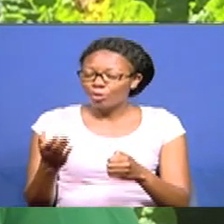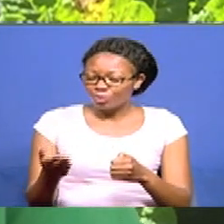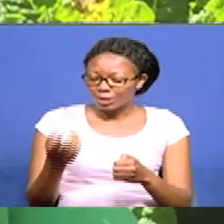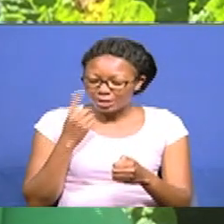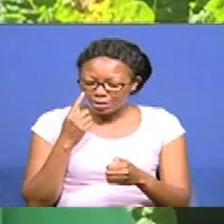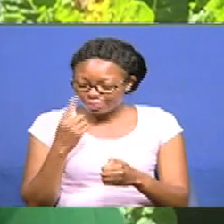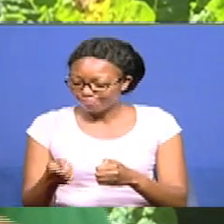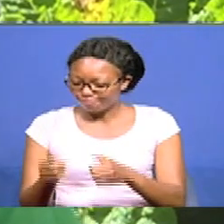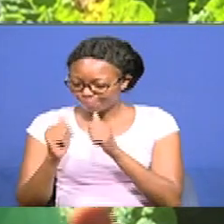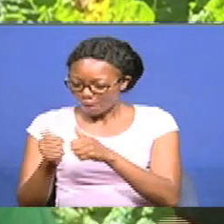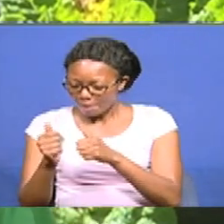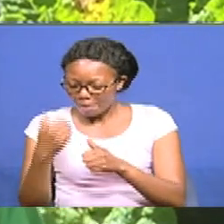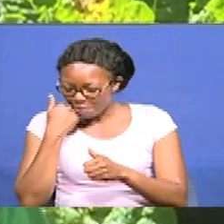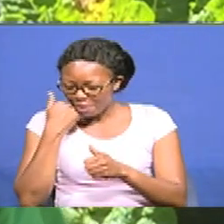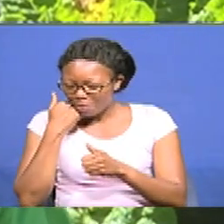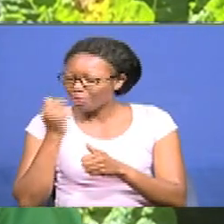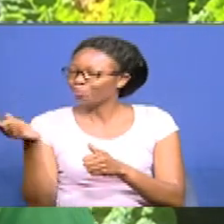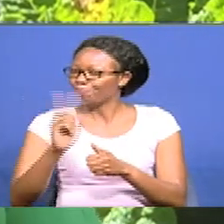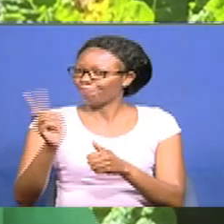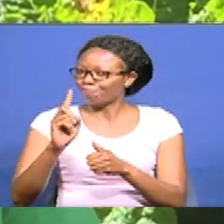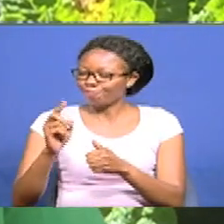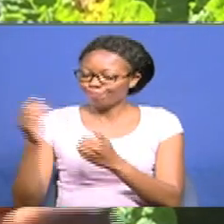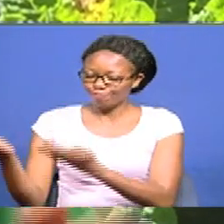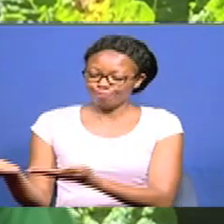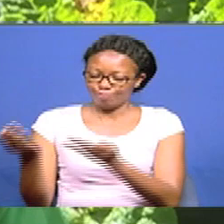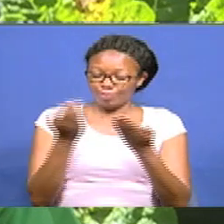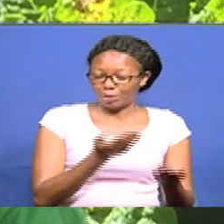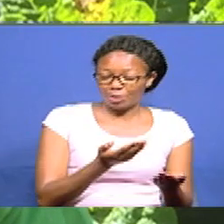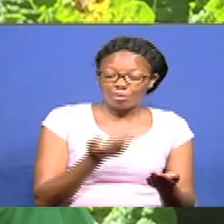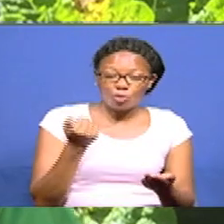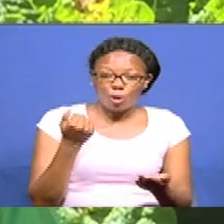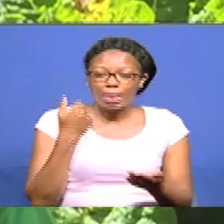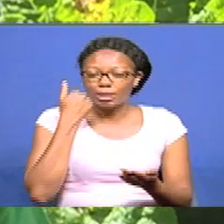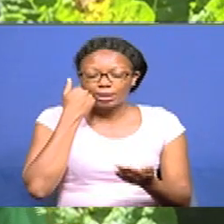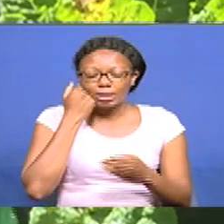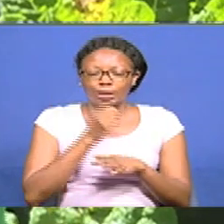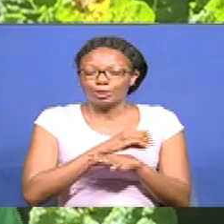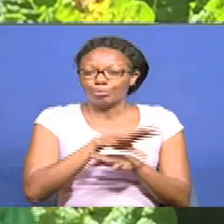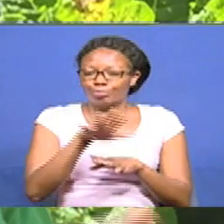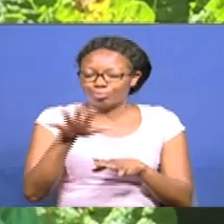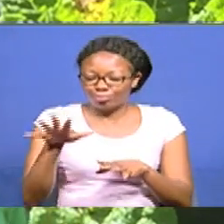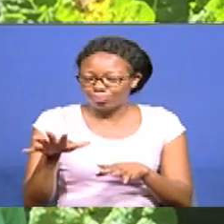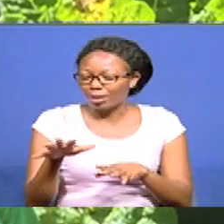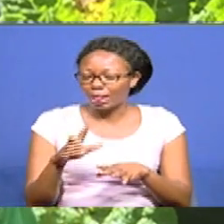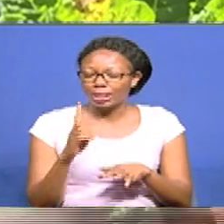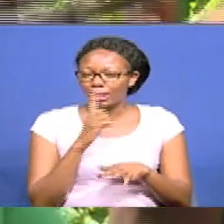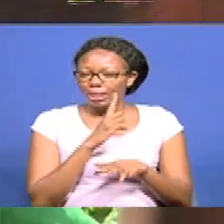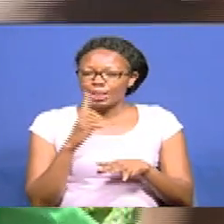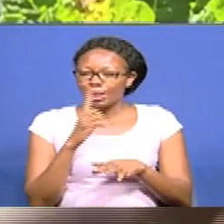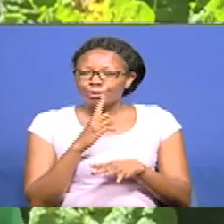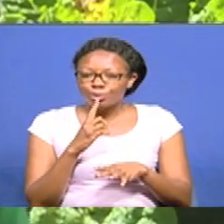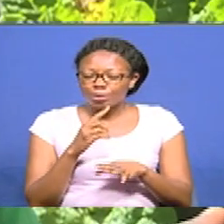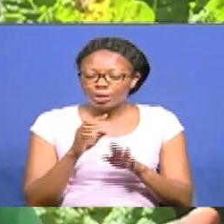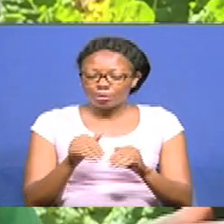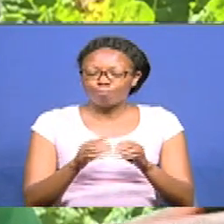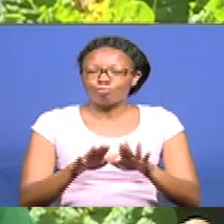ndio isiweze kuleta magonjwa kwa begu. Najua magonjwa ikiingia kwa begu, inaingia kwa miche. Kiingia kwa miche inaenda